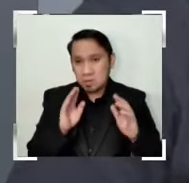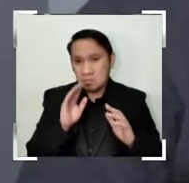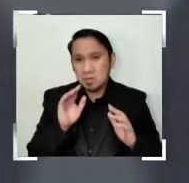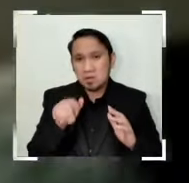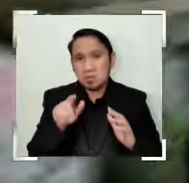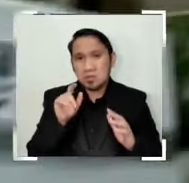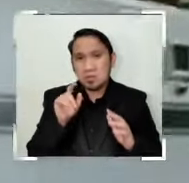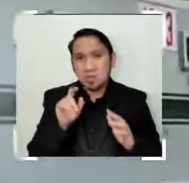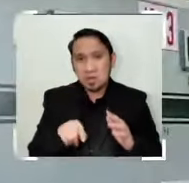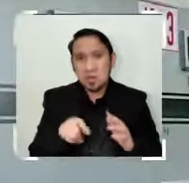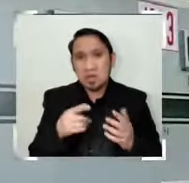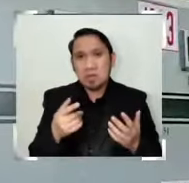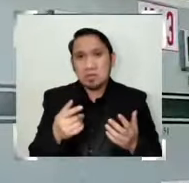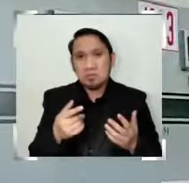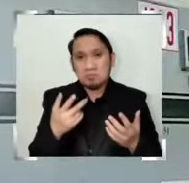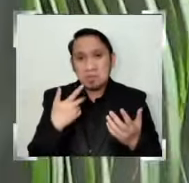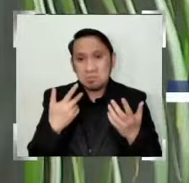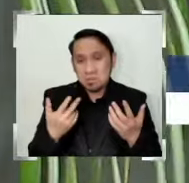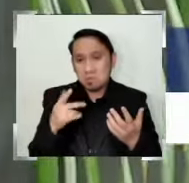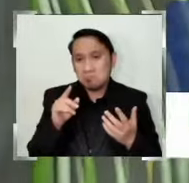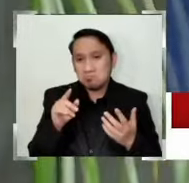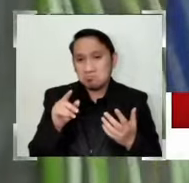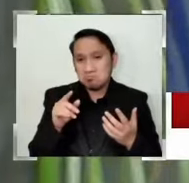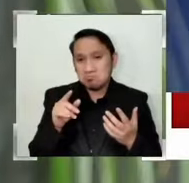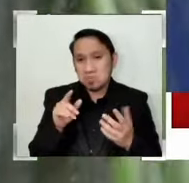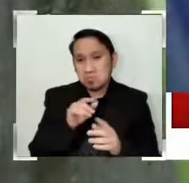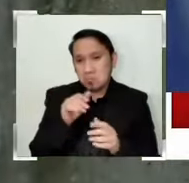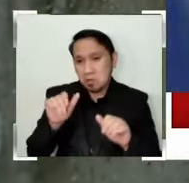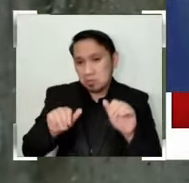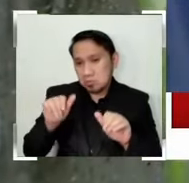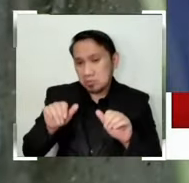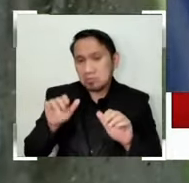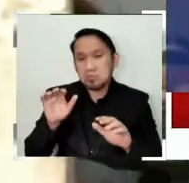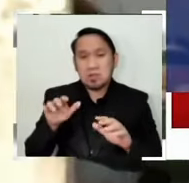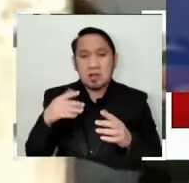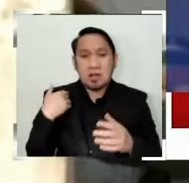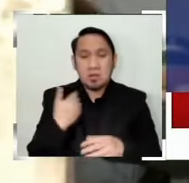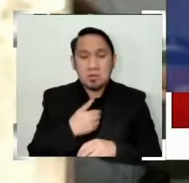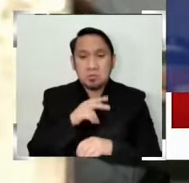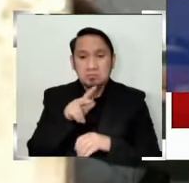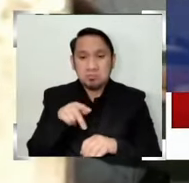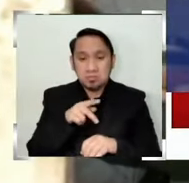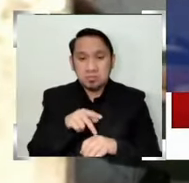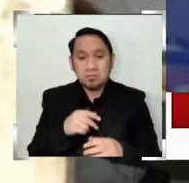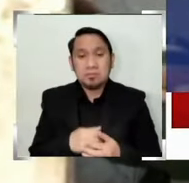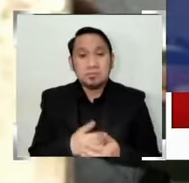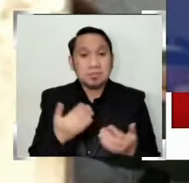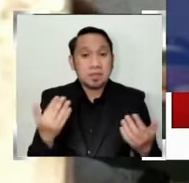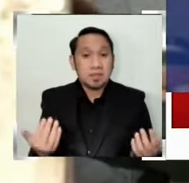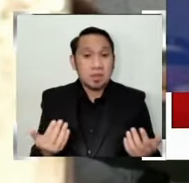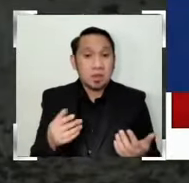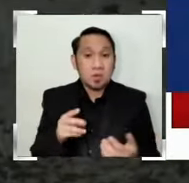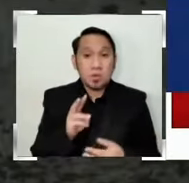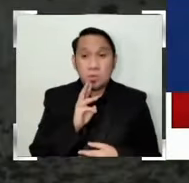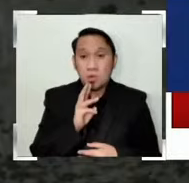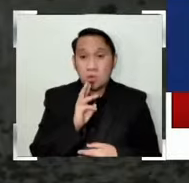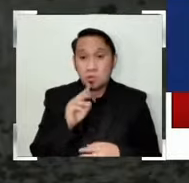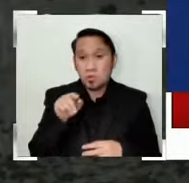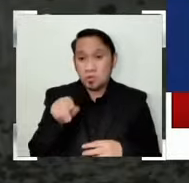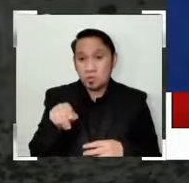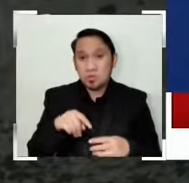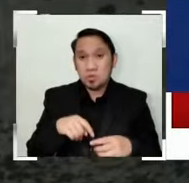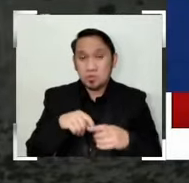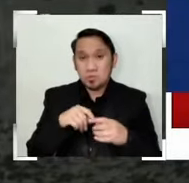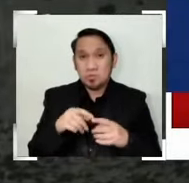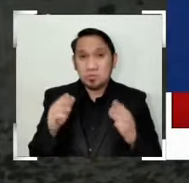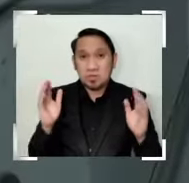bansa na to? Sa abiso ng Maynilad, simula ngayong araw hanggang March 14, ang water service interruption sa ilang bahagi ng Cavite at